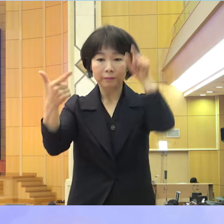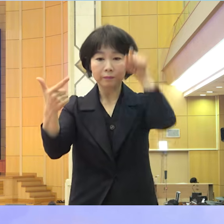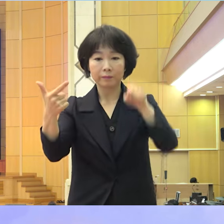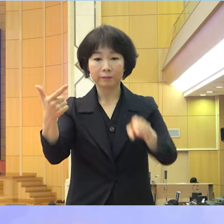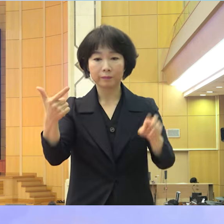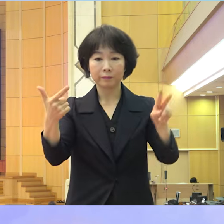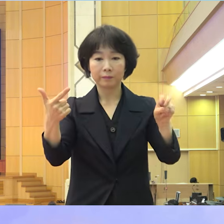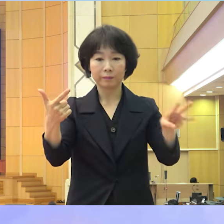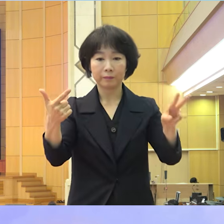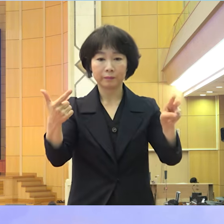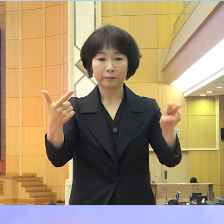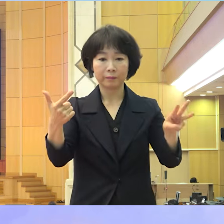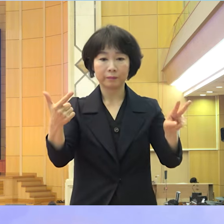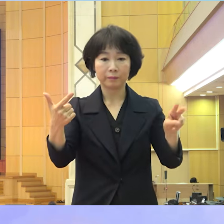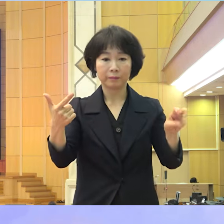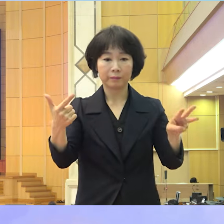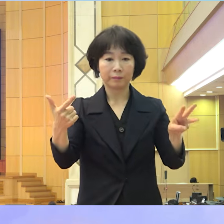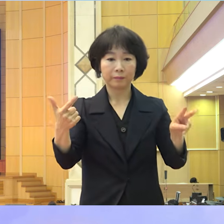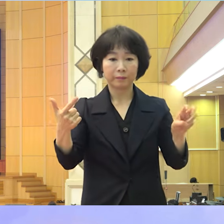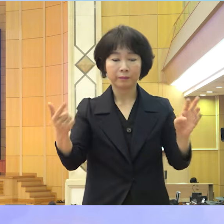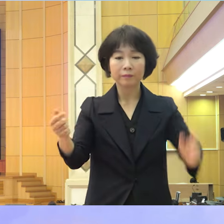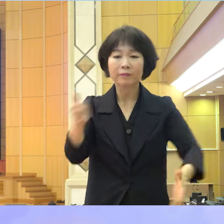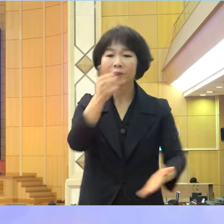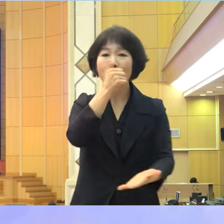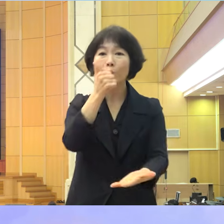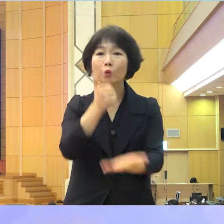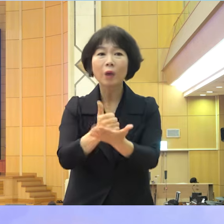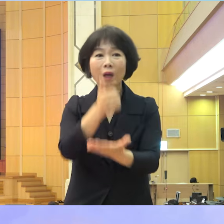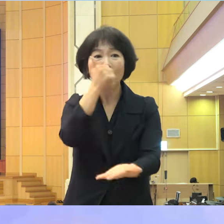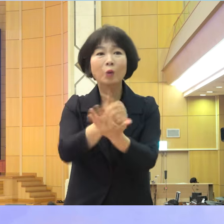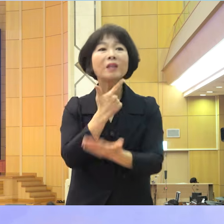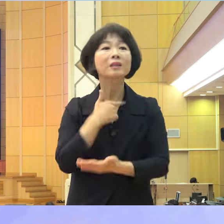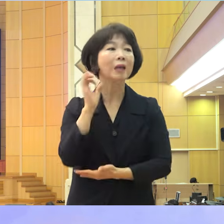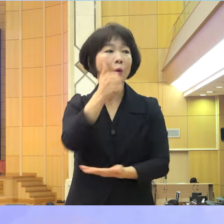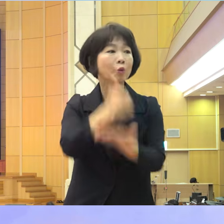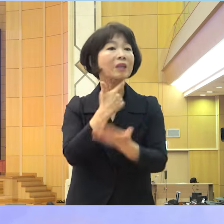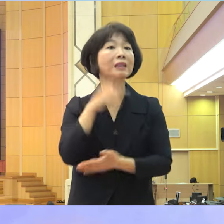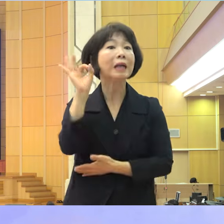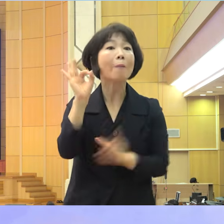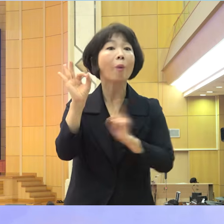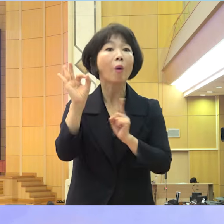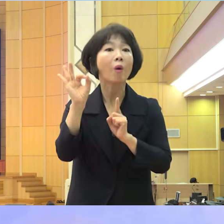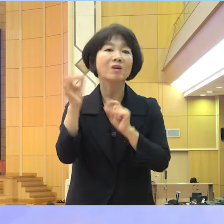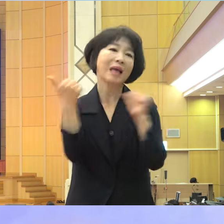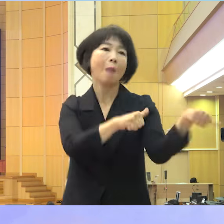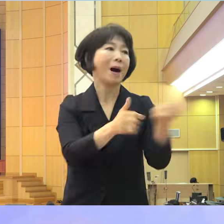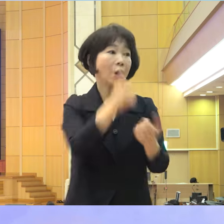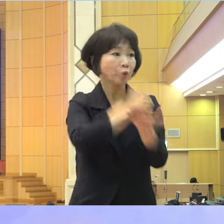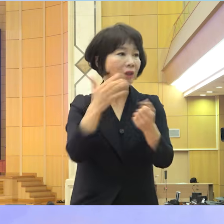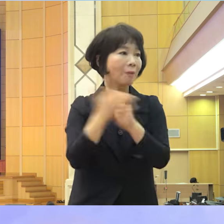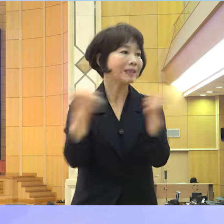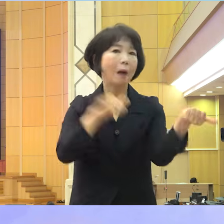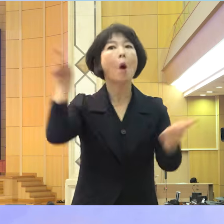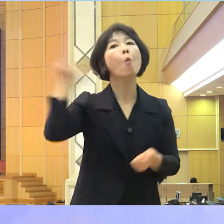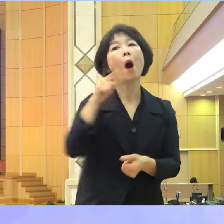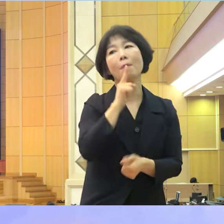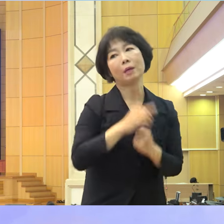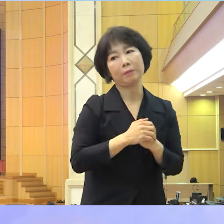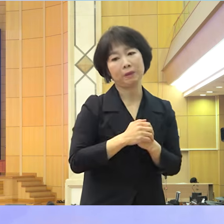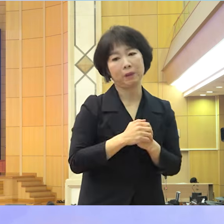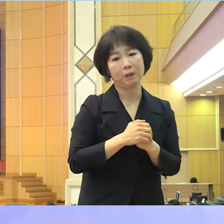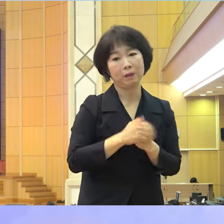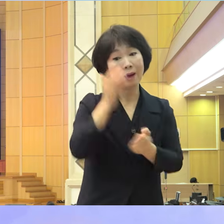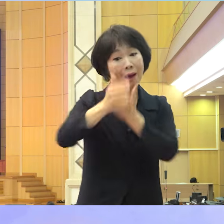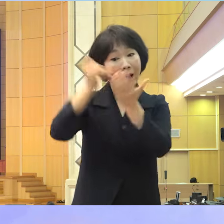로마서 6장 23절에 죄의 싹은 사망이요 하나님의 은사는 그리스도 예수 우리